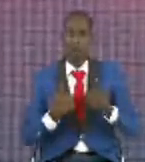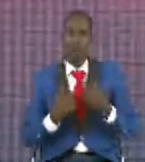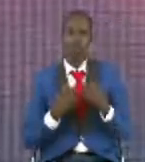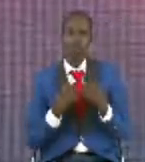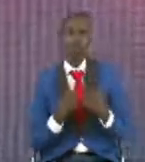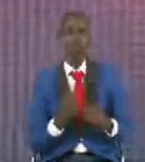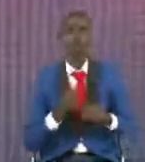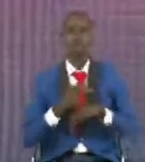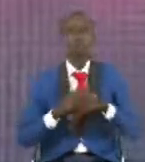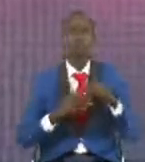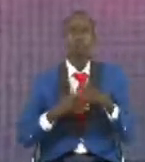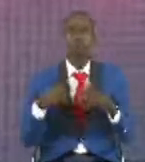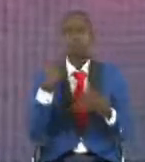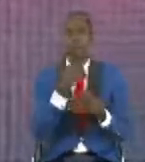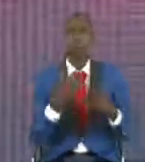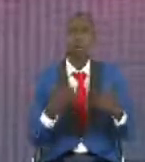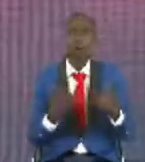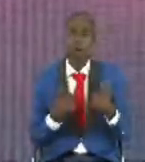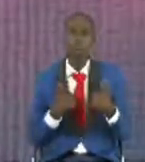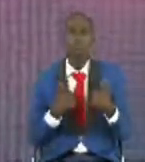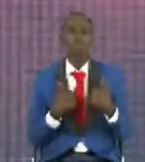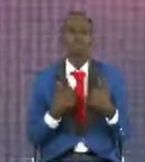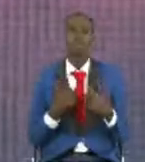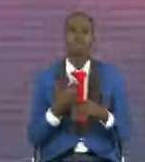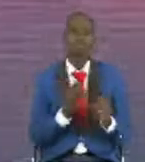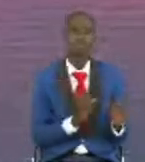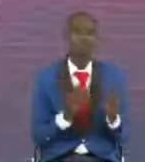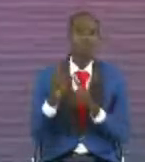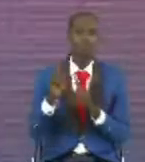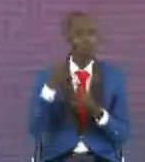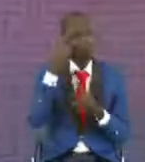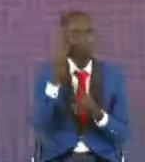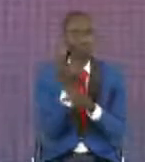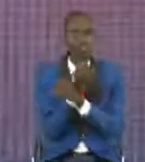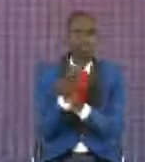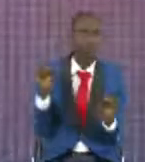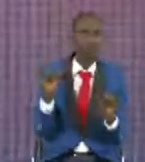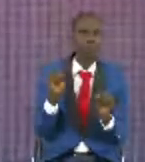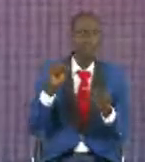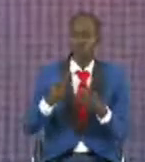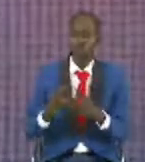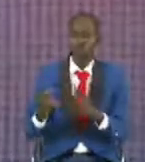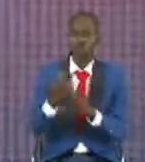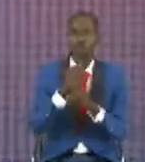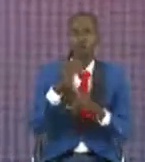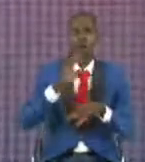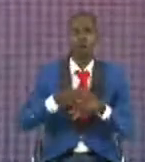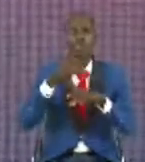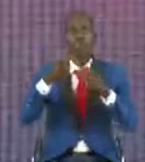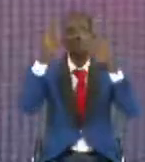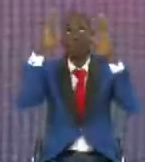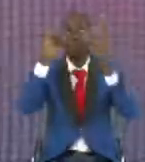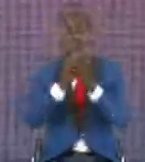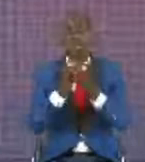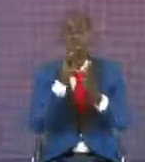Afin que par deux choses immuables, dans lesquelles il est impossible que Dieu mente, nous trouvions un puissant encouragement, nous dont le seul refuge